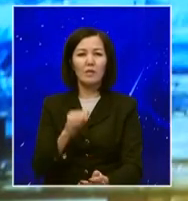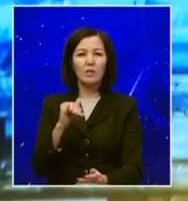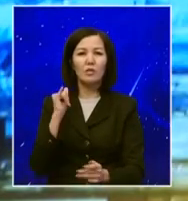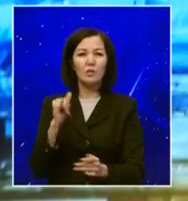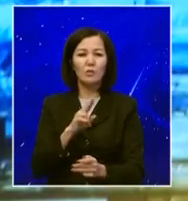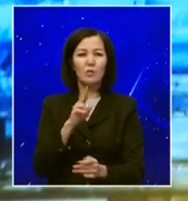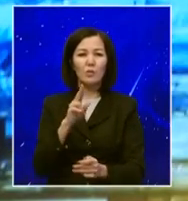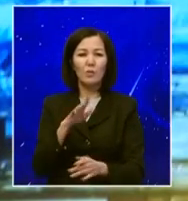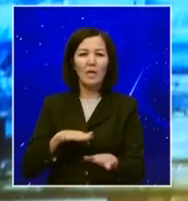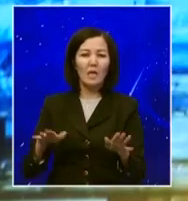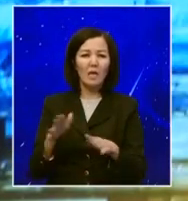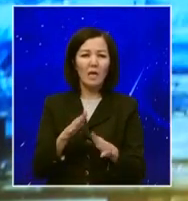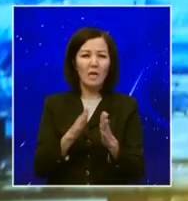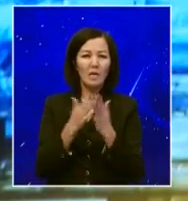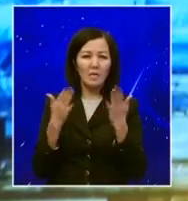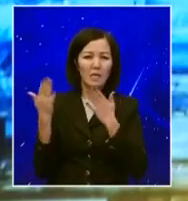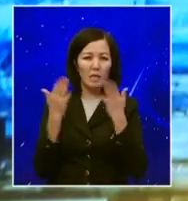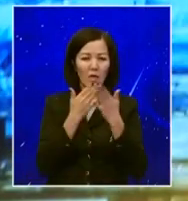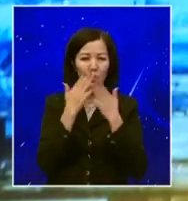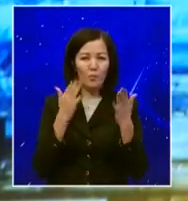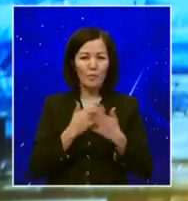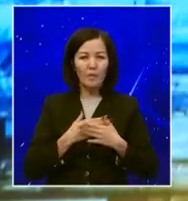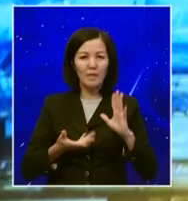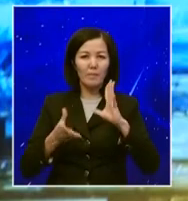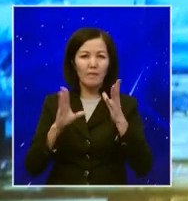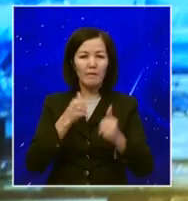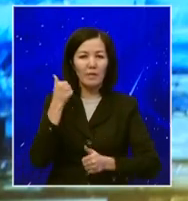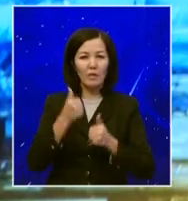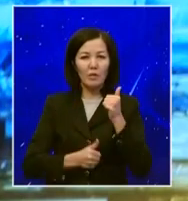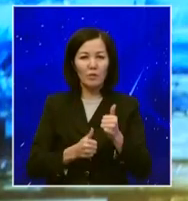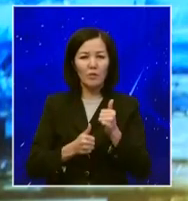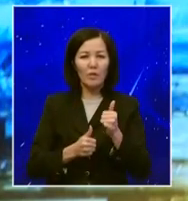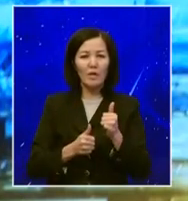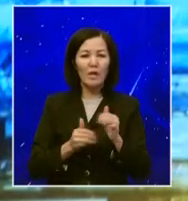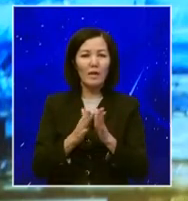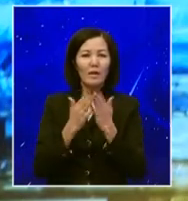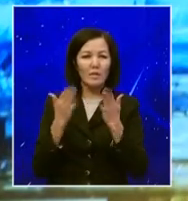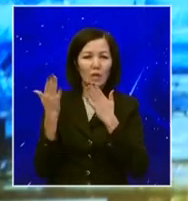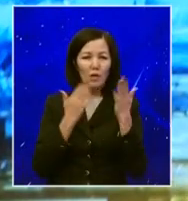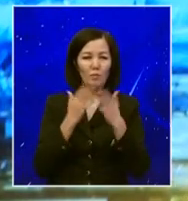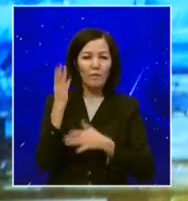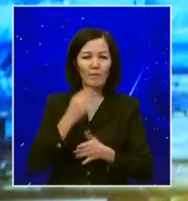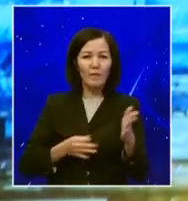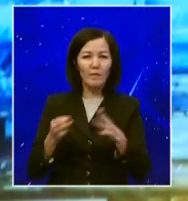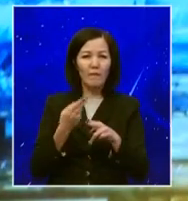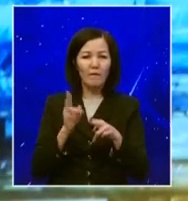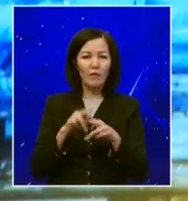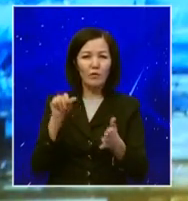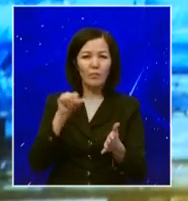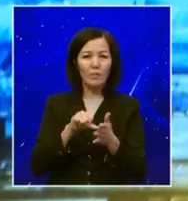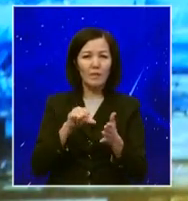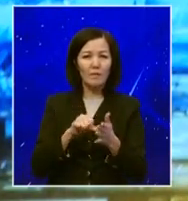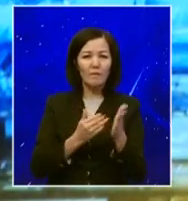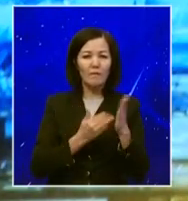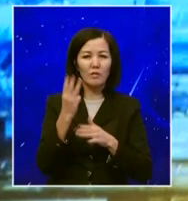ЖТСУ «Край книгоманов». В областном центре подведены итоги конкурса среди книголюбов Алматинской области, в котором приняли